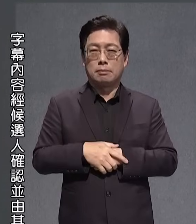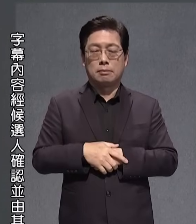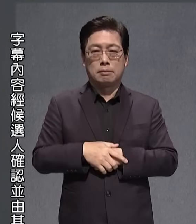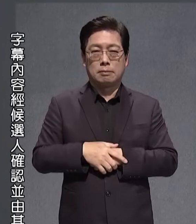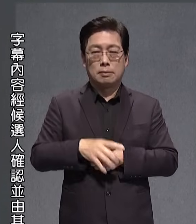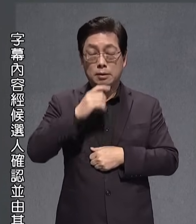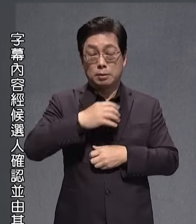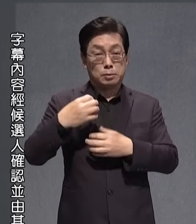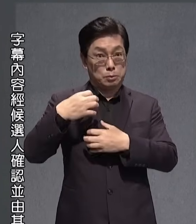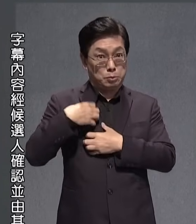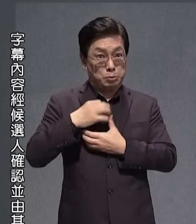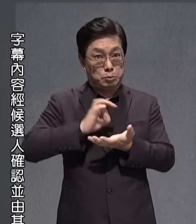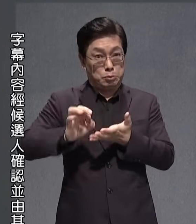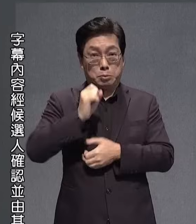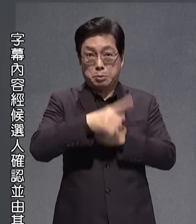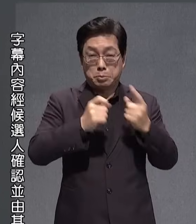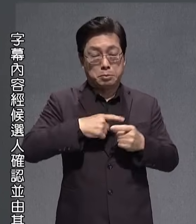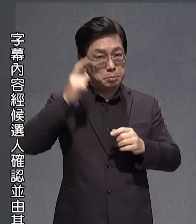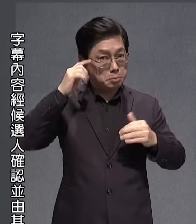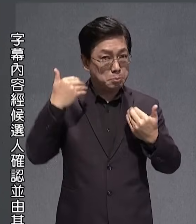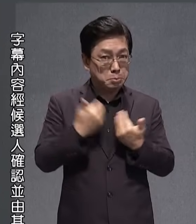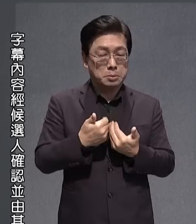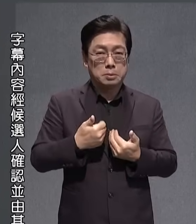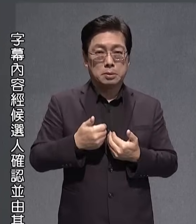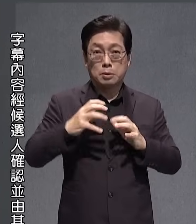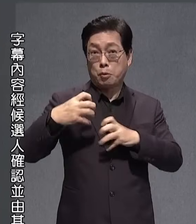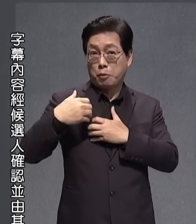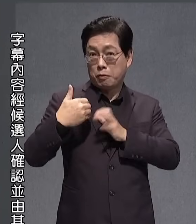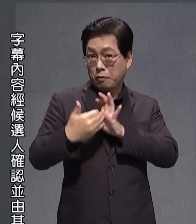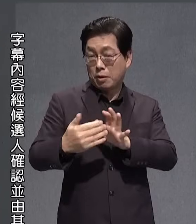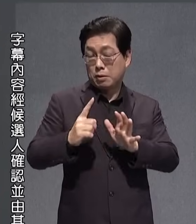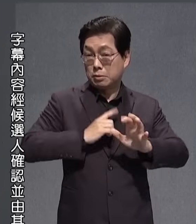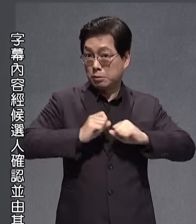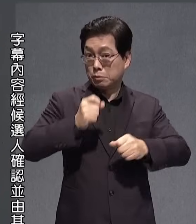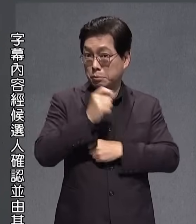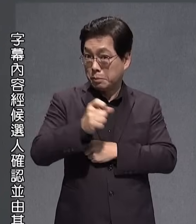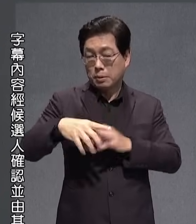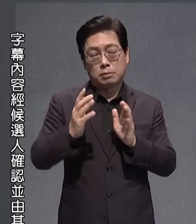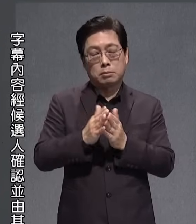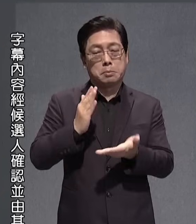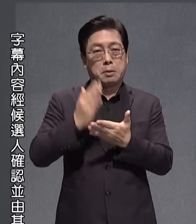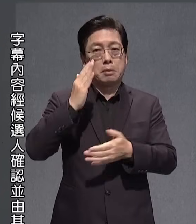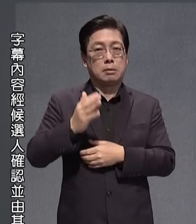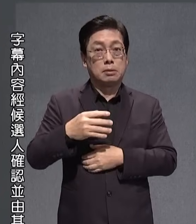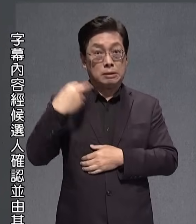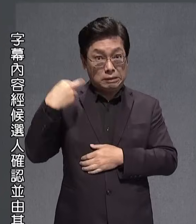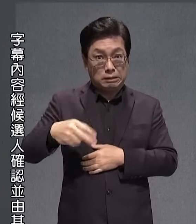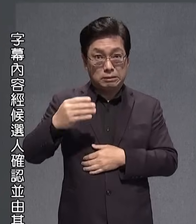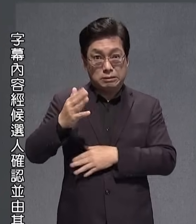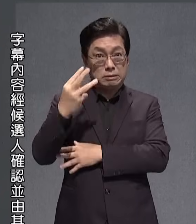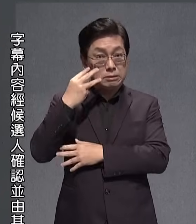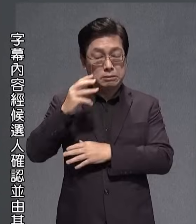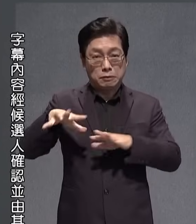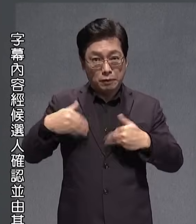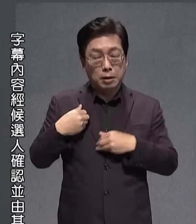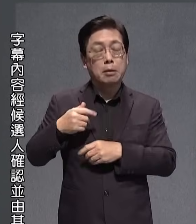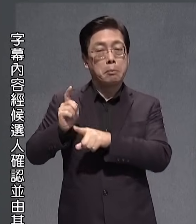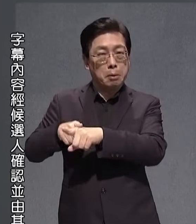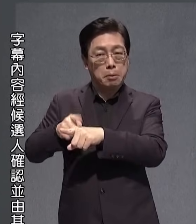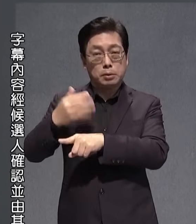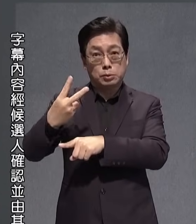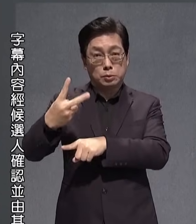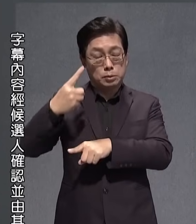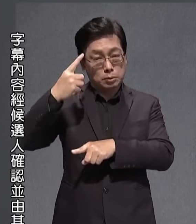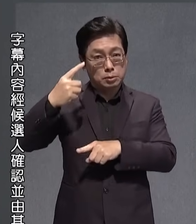反对军购案，背个国防自主；另一方面在政治上又接受9.2共识，完